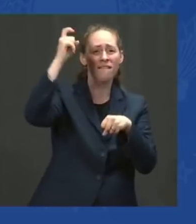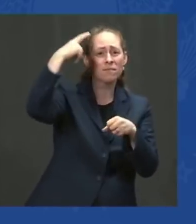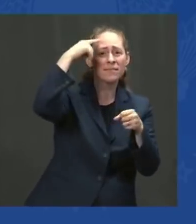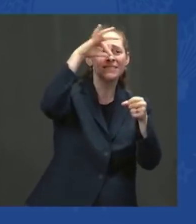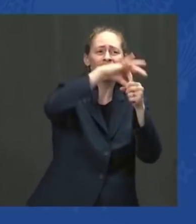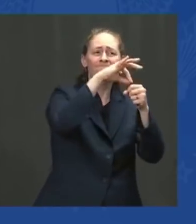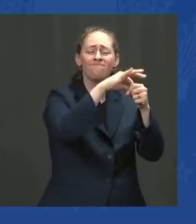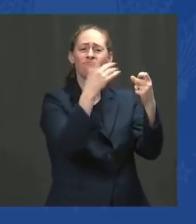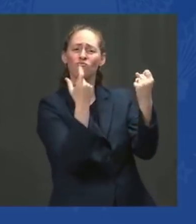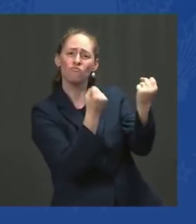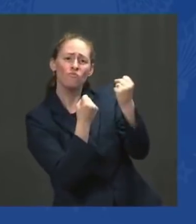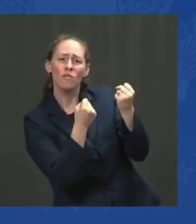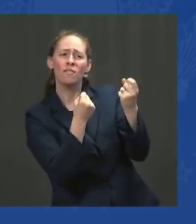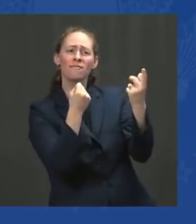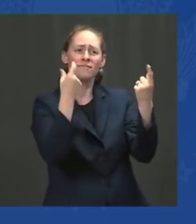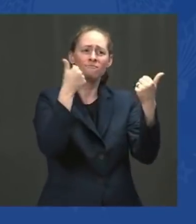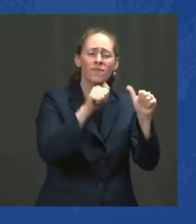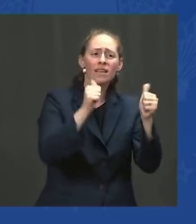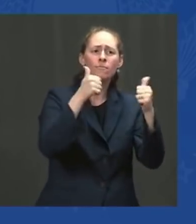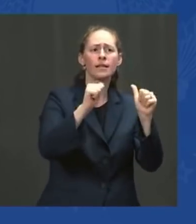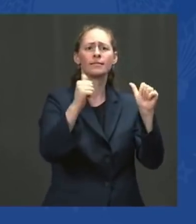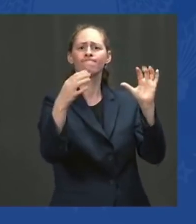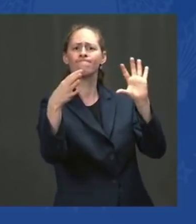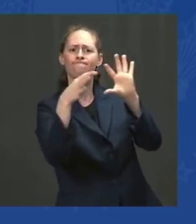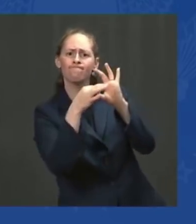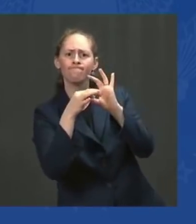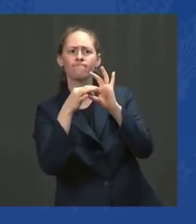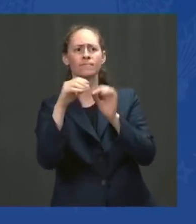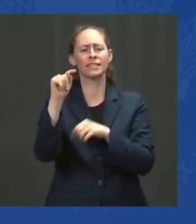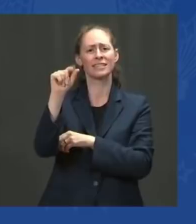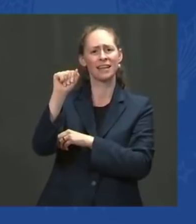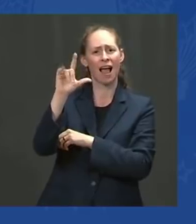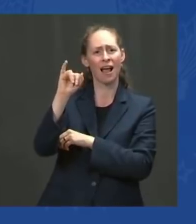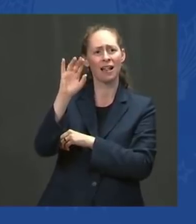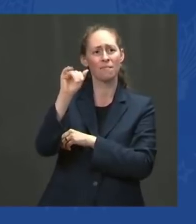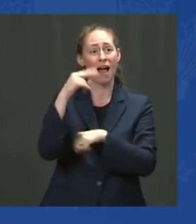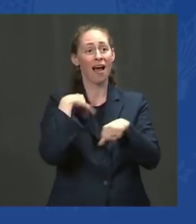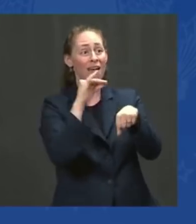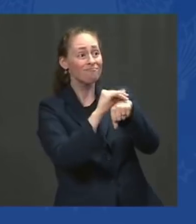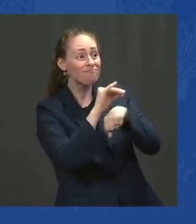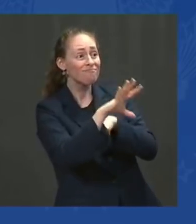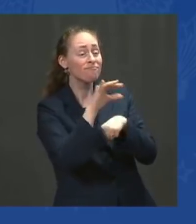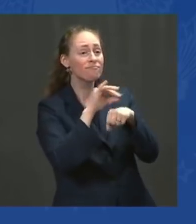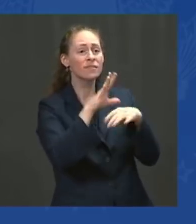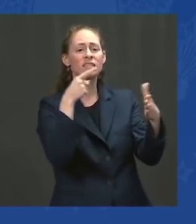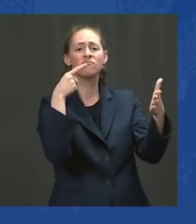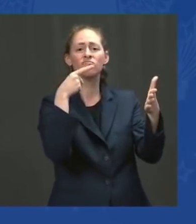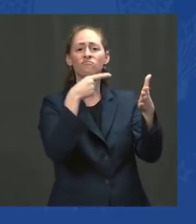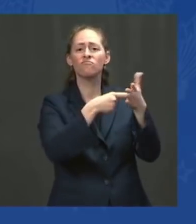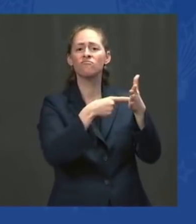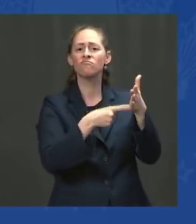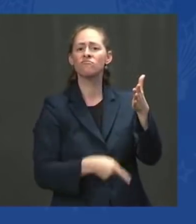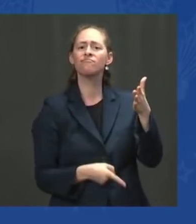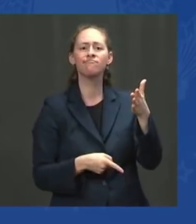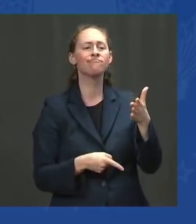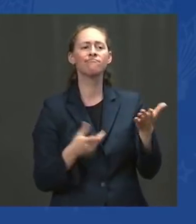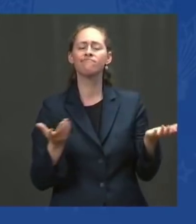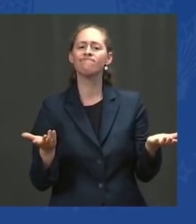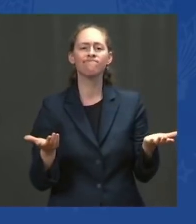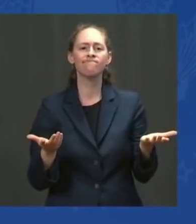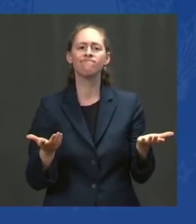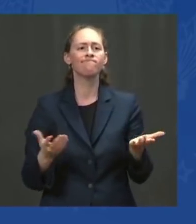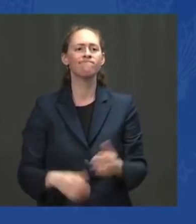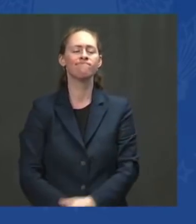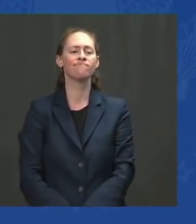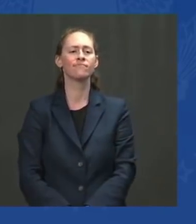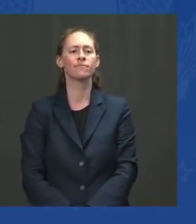干涉，不再出动空军予以空袭这一切在这两天喀布尔发生的这个